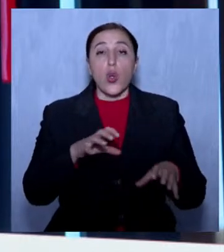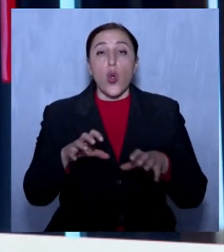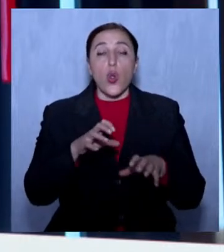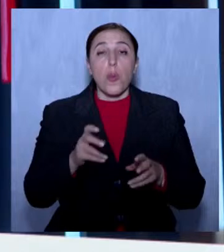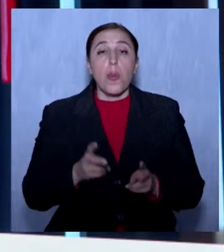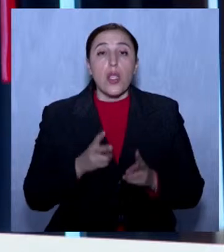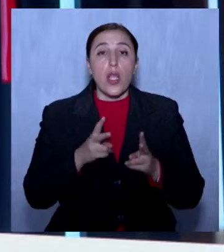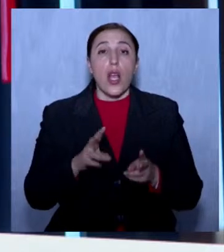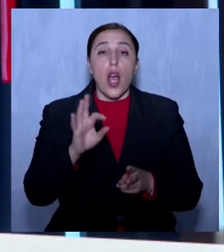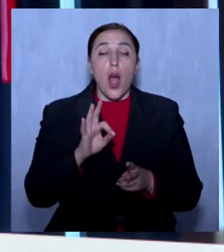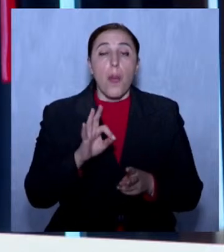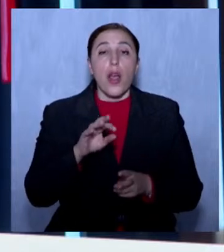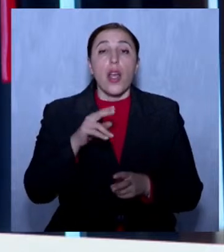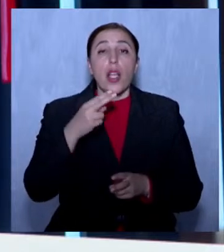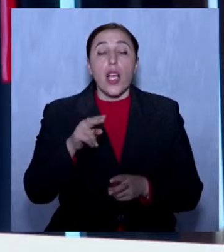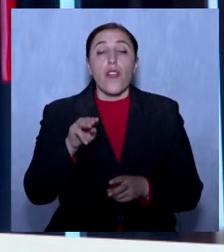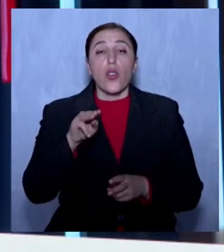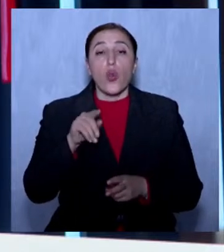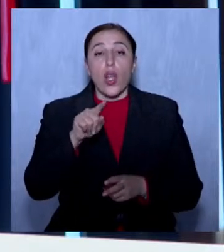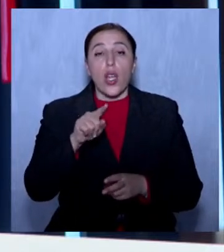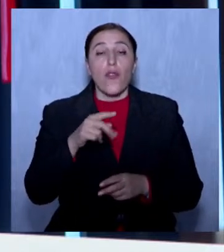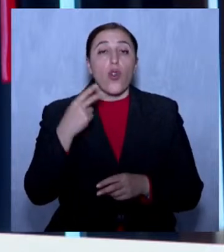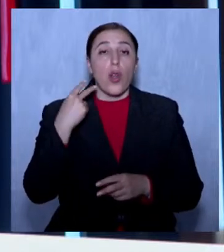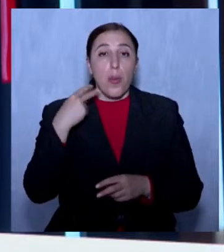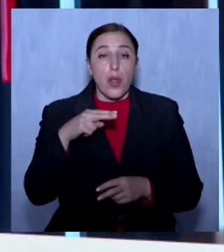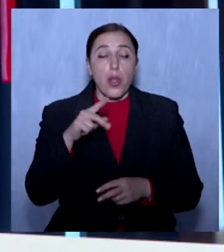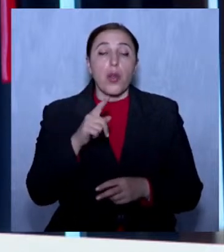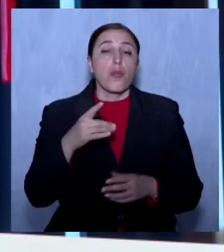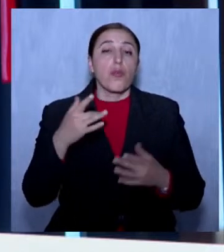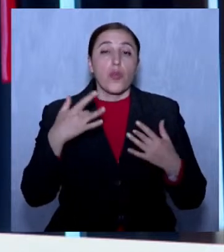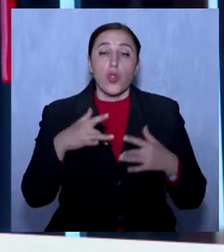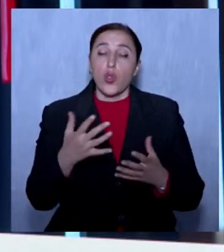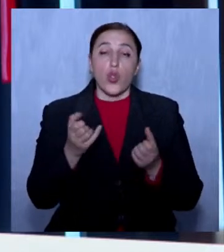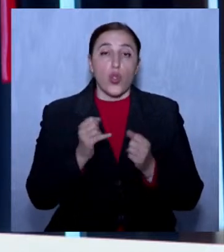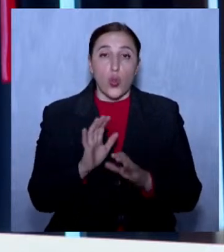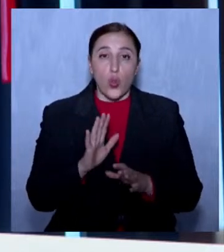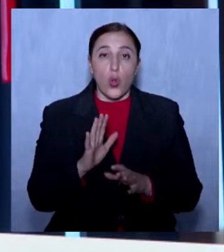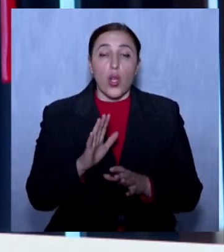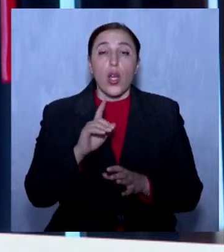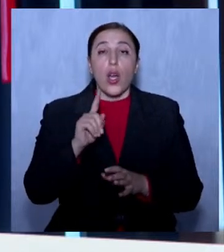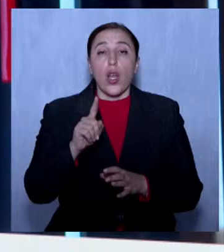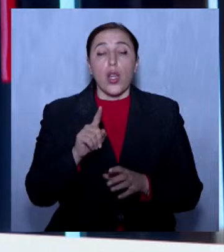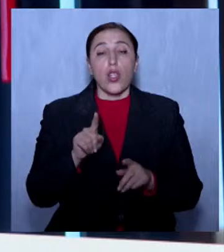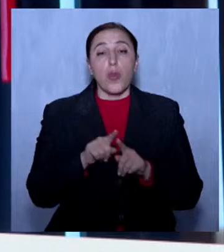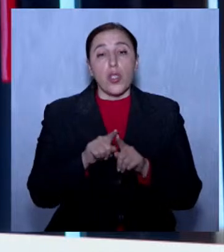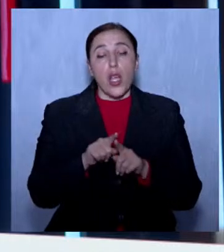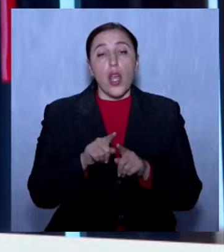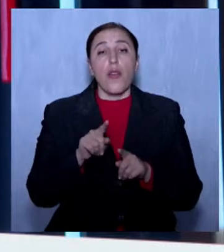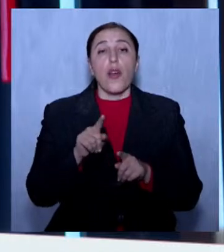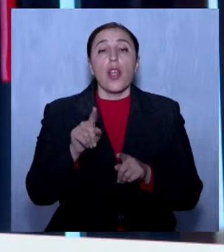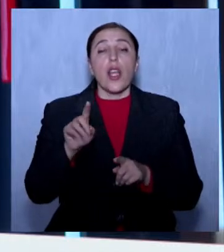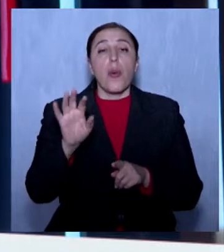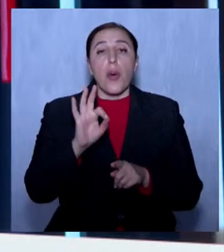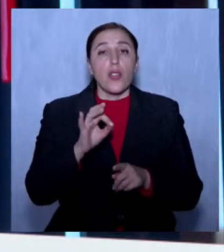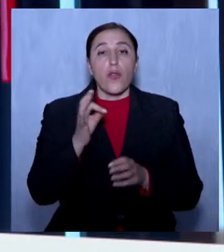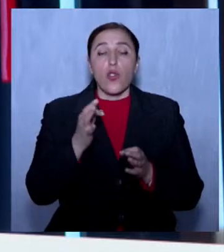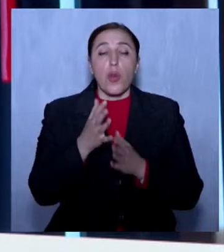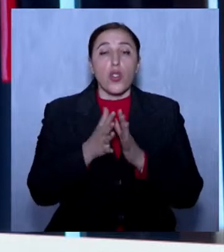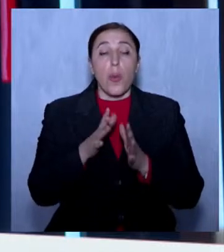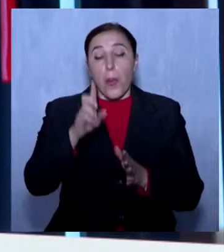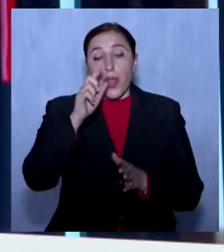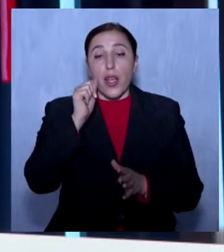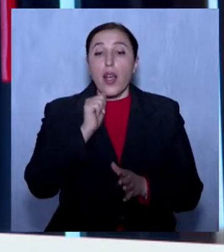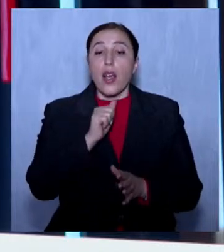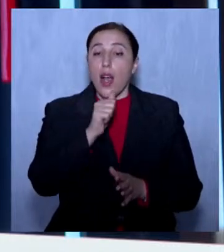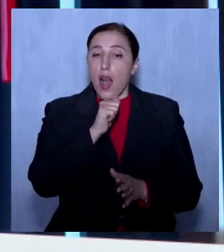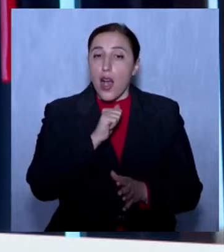հանցագործության համար մեղադրվող Տոնյանը, որը առաջադրված մեղքը չի ընդունում, մեկնաբանություններ էլ չի անում, ընդդելով պետական գաղտնիքը